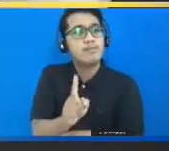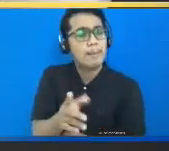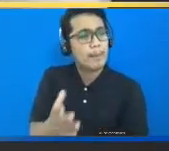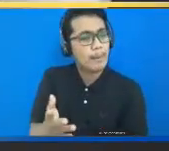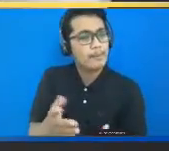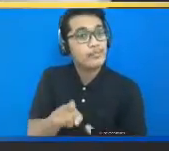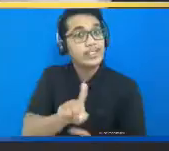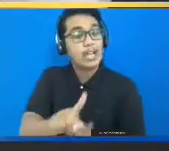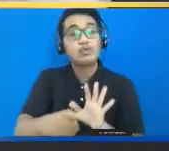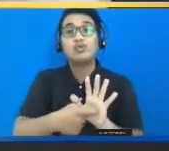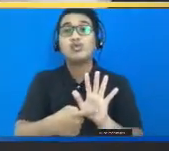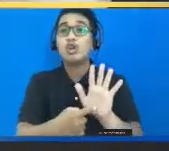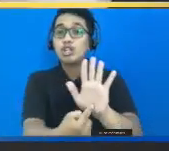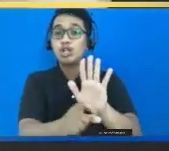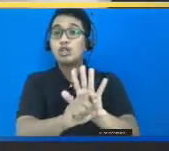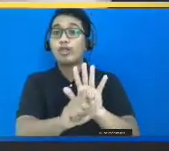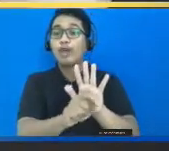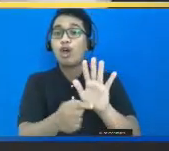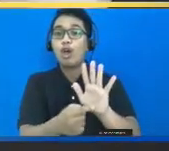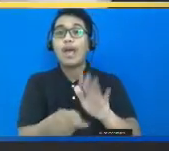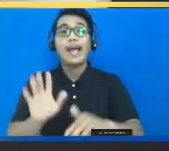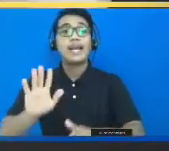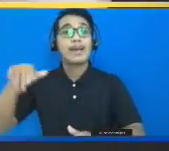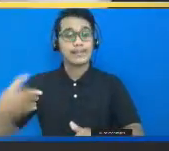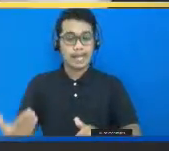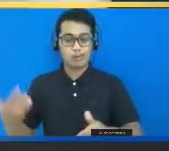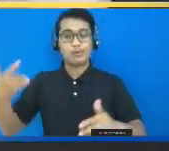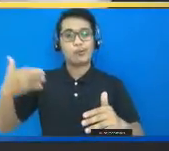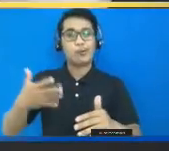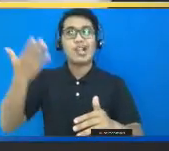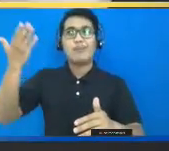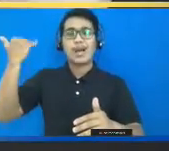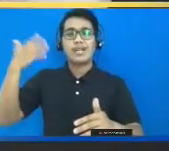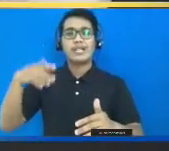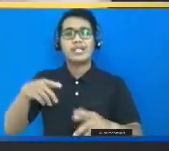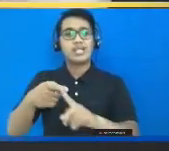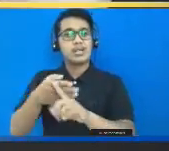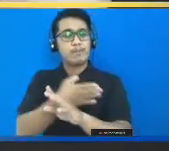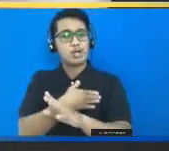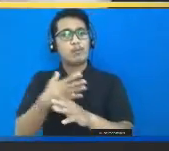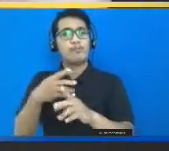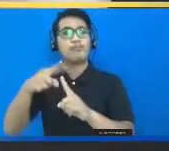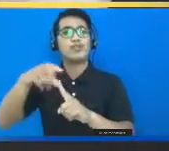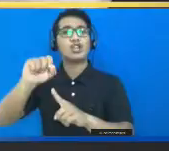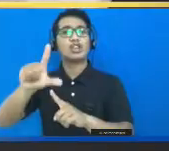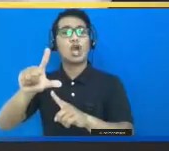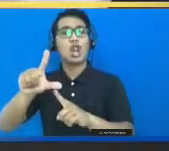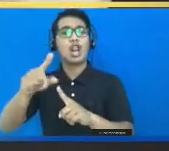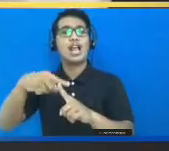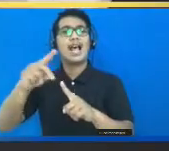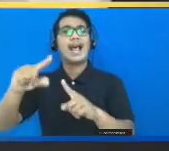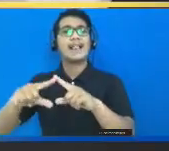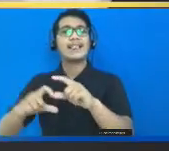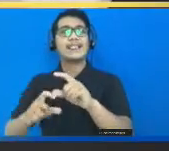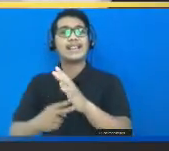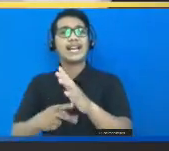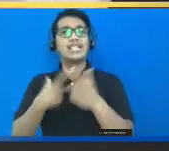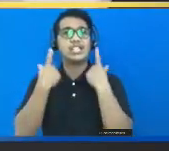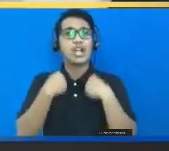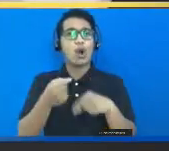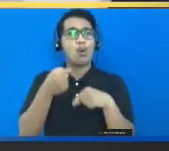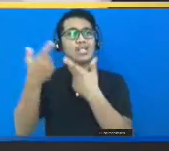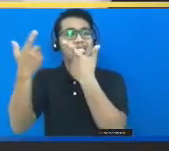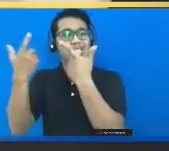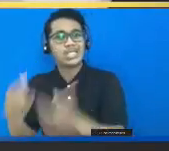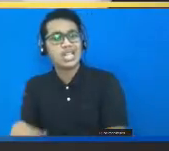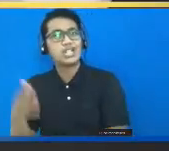satu contoh dari kita nih RAM lima tahun yang lalu sebelum tol yang trans-jawa itu selesai ntar